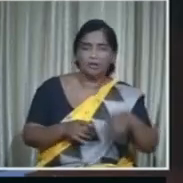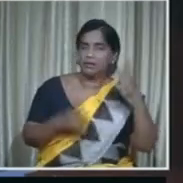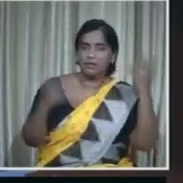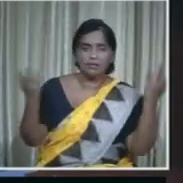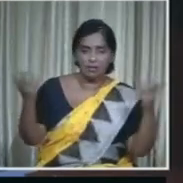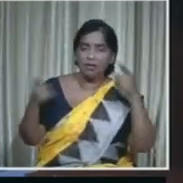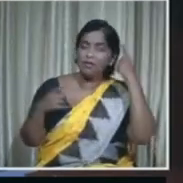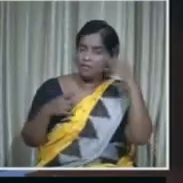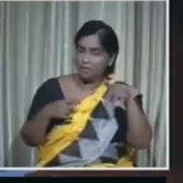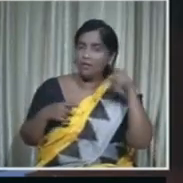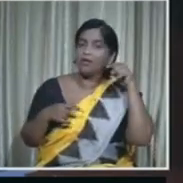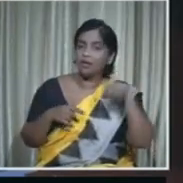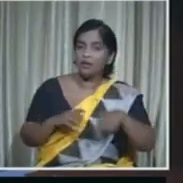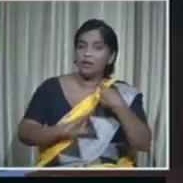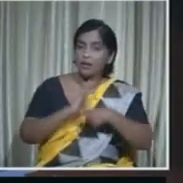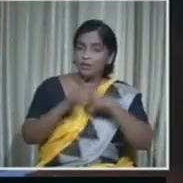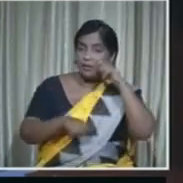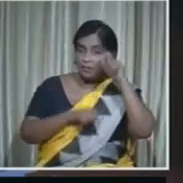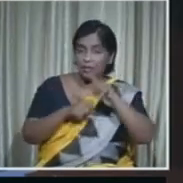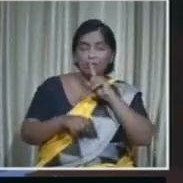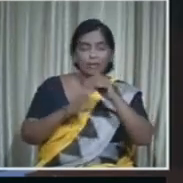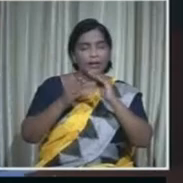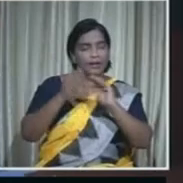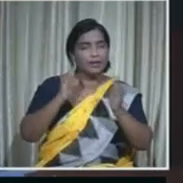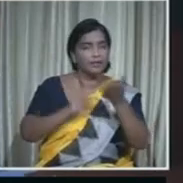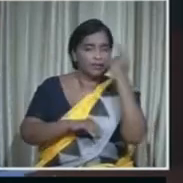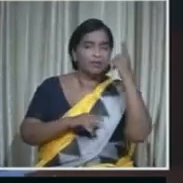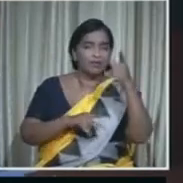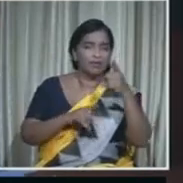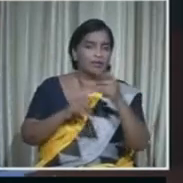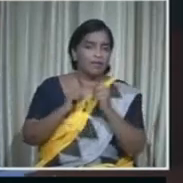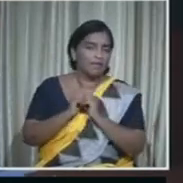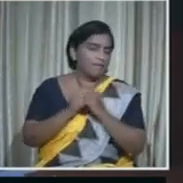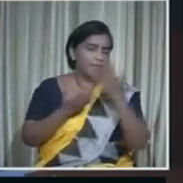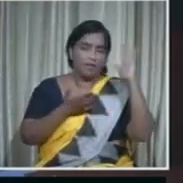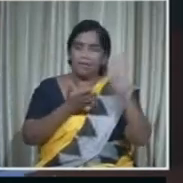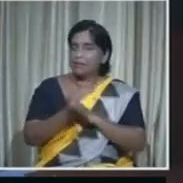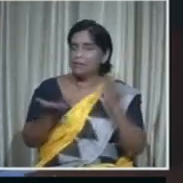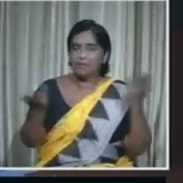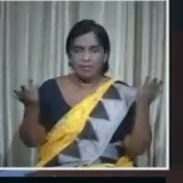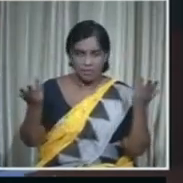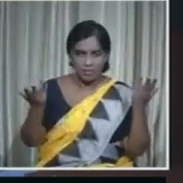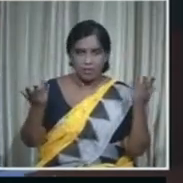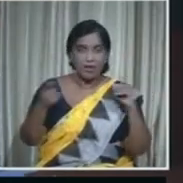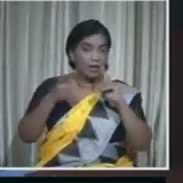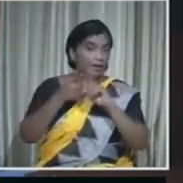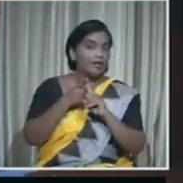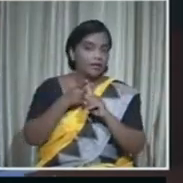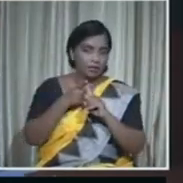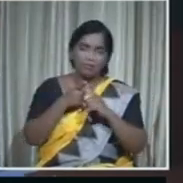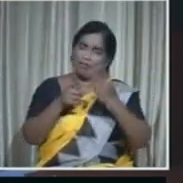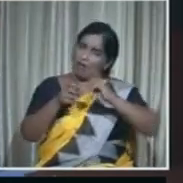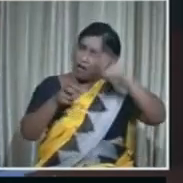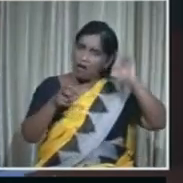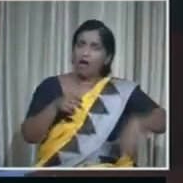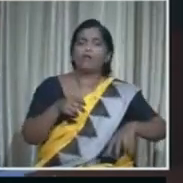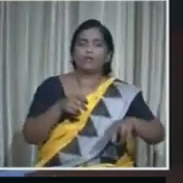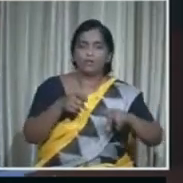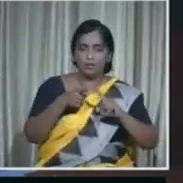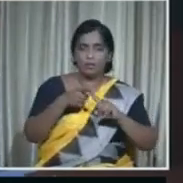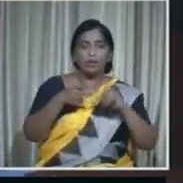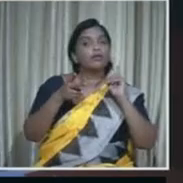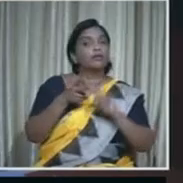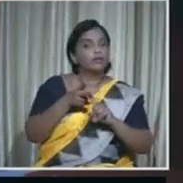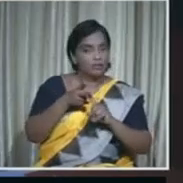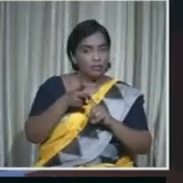ඒ නිසා අද රටේ ජනතාව කියන්නේ ඔහු යටතේ මේ පාලනයට විසඳුමක් ලැබෙන්නේ නැහැ ඒ නිසා එක ප්‍රශ්නයක් තමයි ඉවත් වෙන්න කියන ප්‍රශ්නේ දෙවෙනි ප්‍රශ්නේ